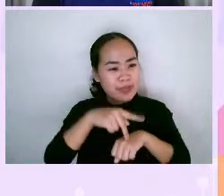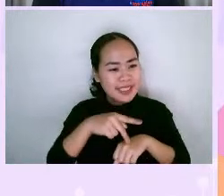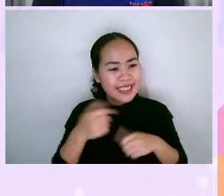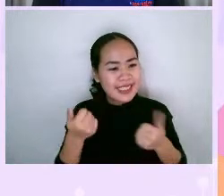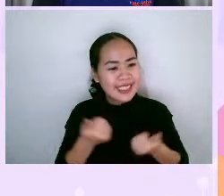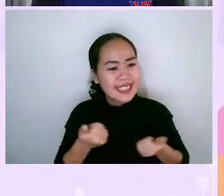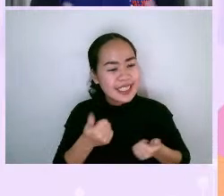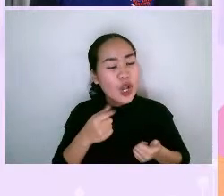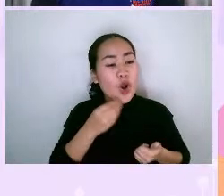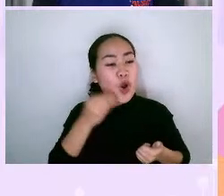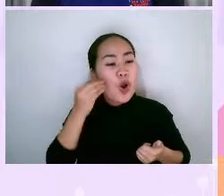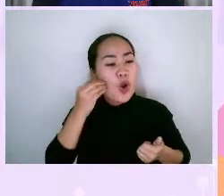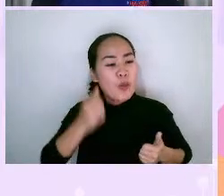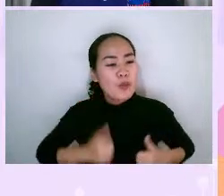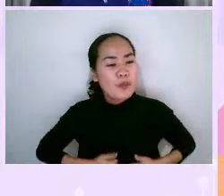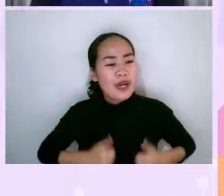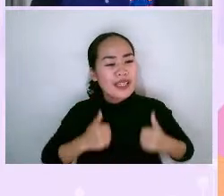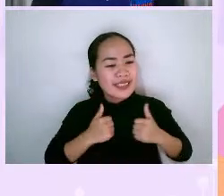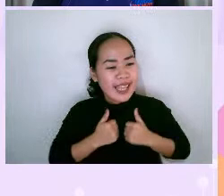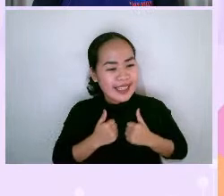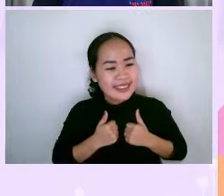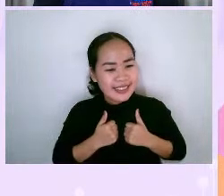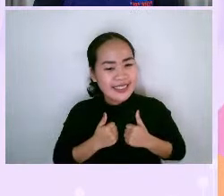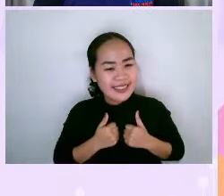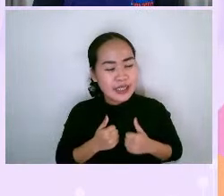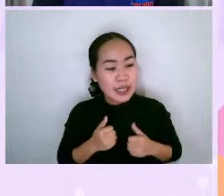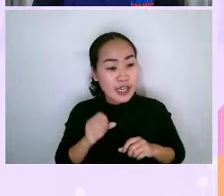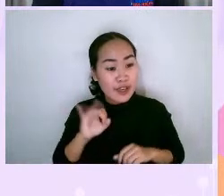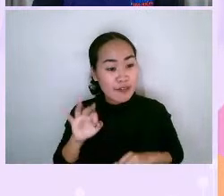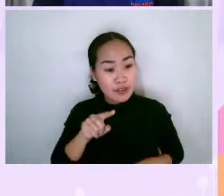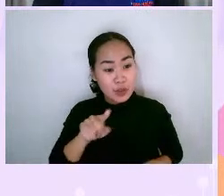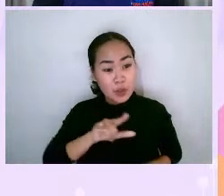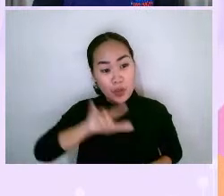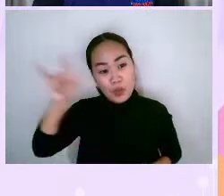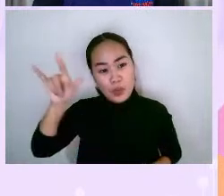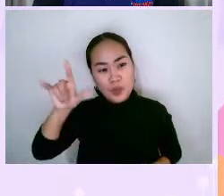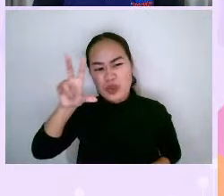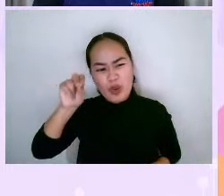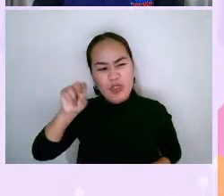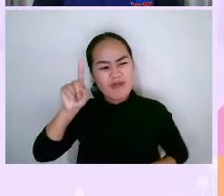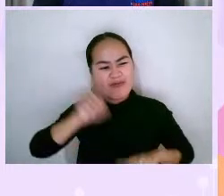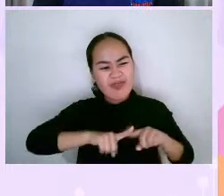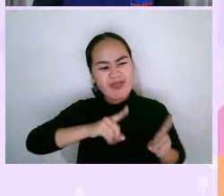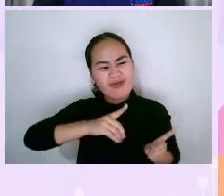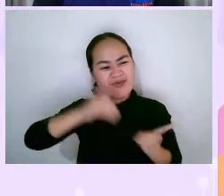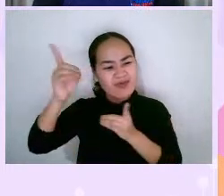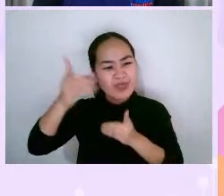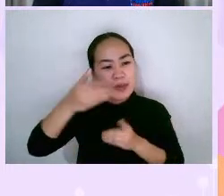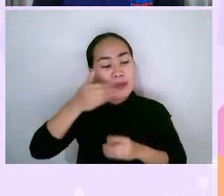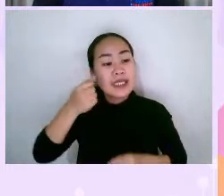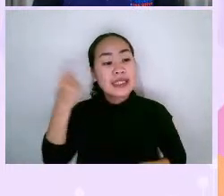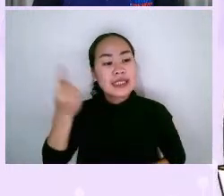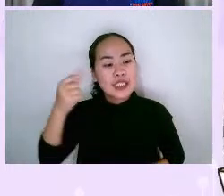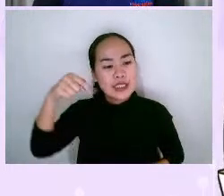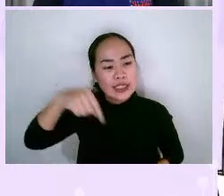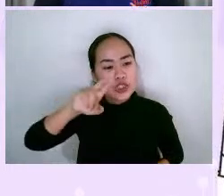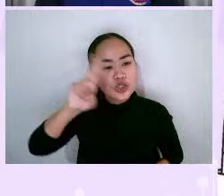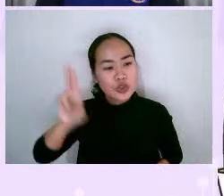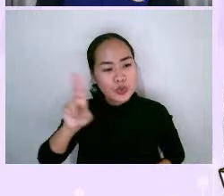mga kasama sa bahay na nandito sa Philippines. Po. Diba madali lang po? So let's go po. Ready na po ba